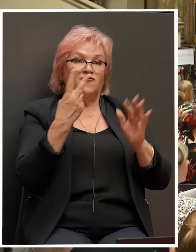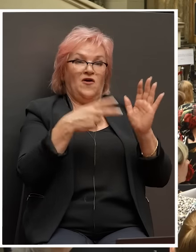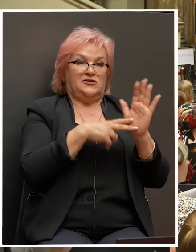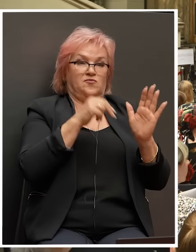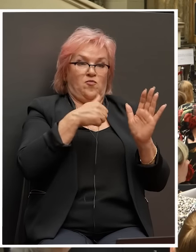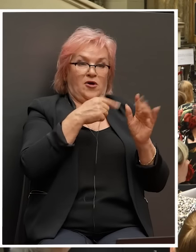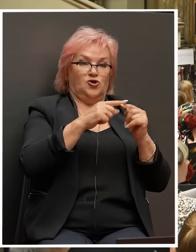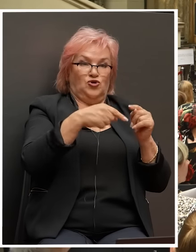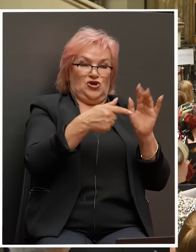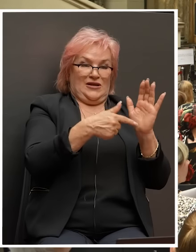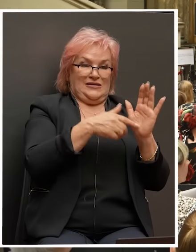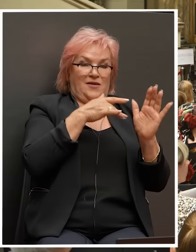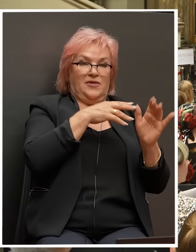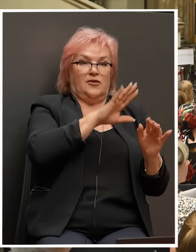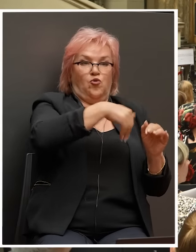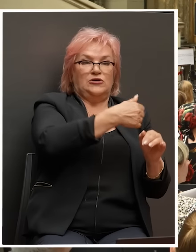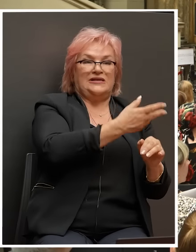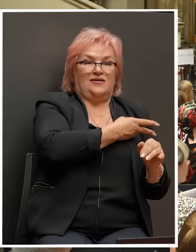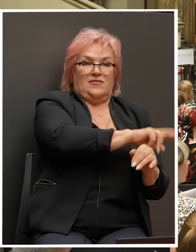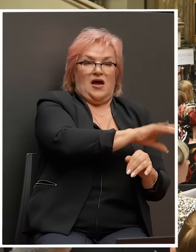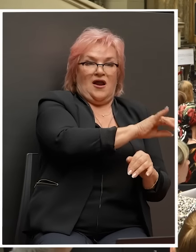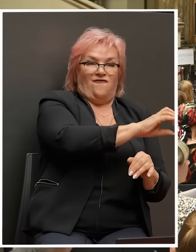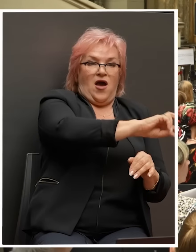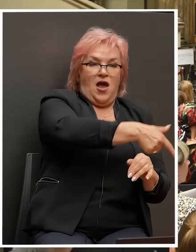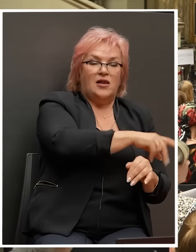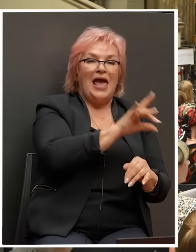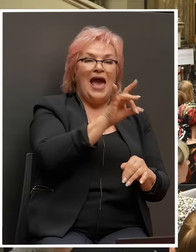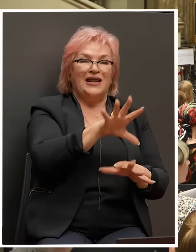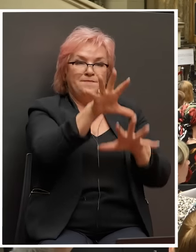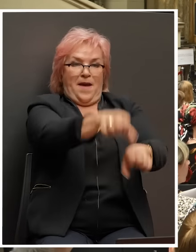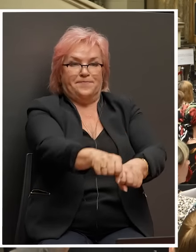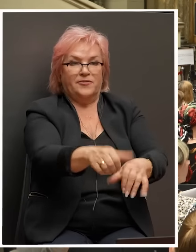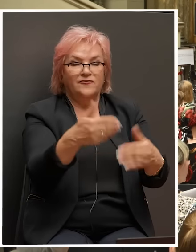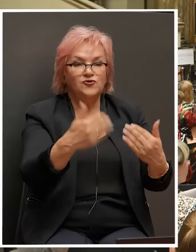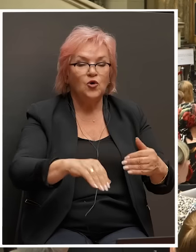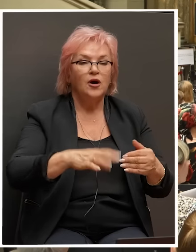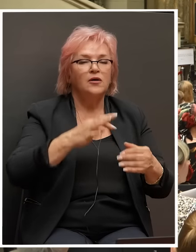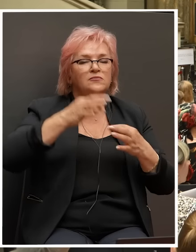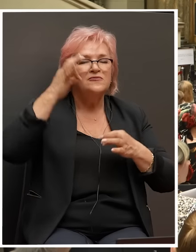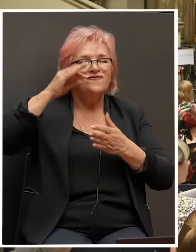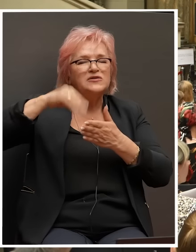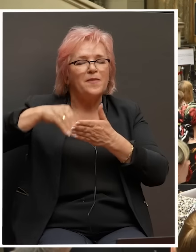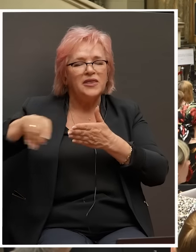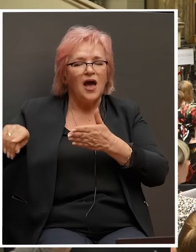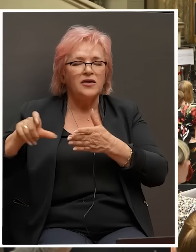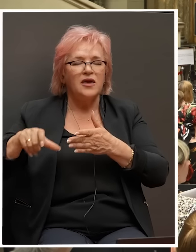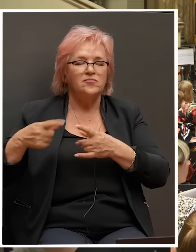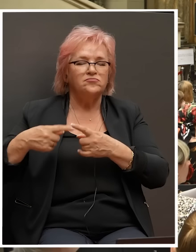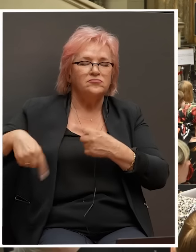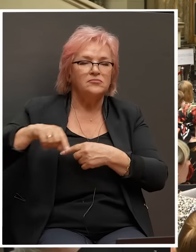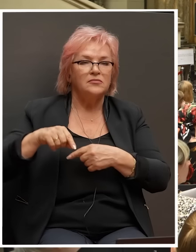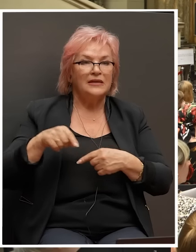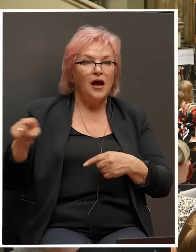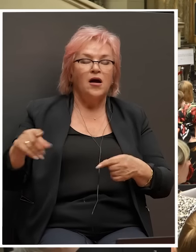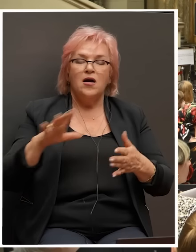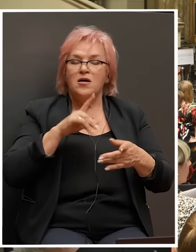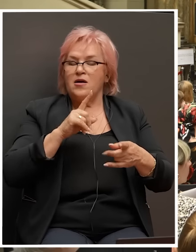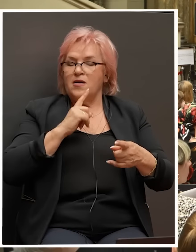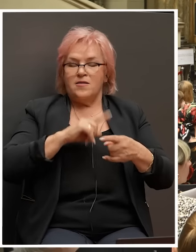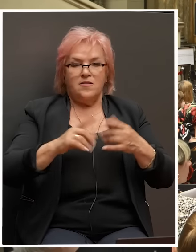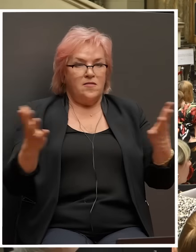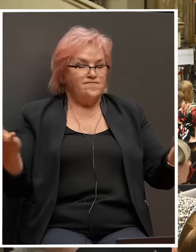году, через 7 лет после смерти Рафаэля, захватывают Рим. И по воспоминаниям современников, они его